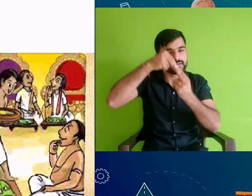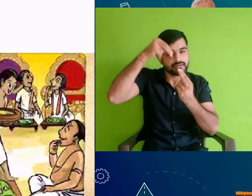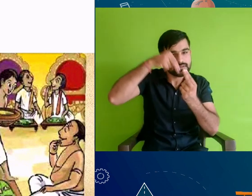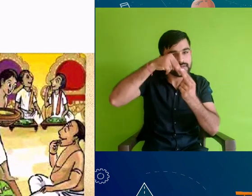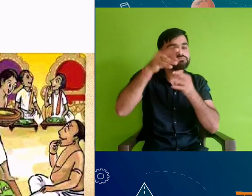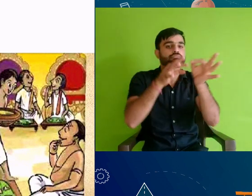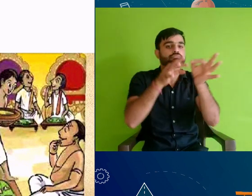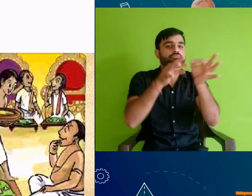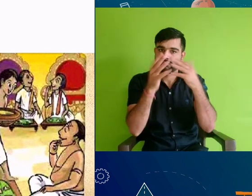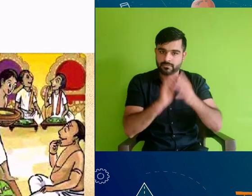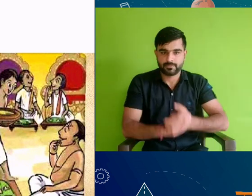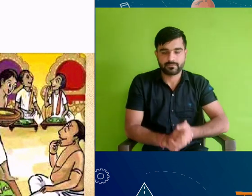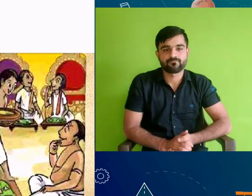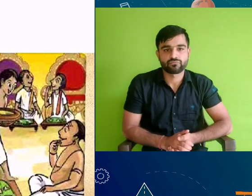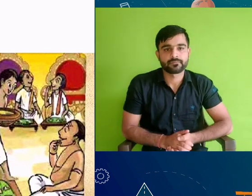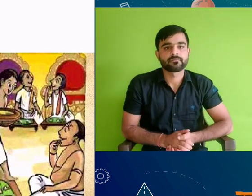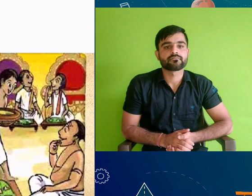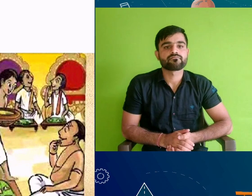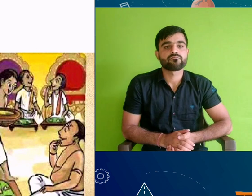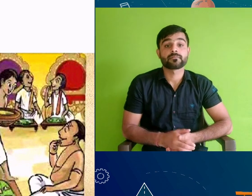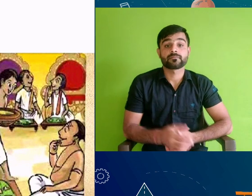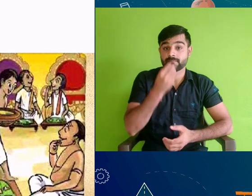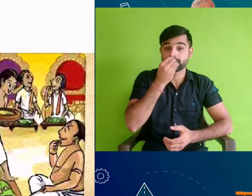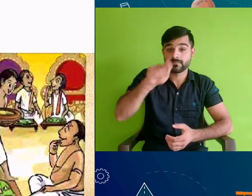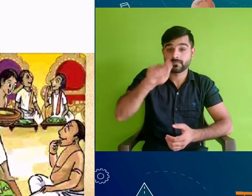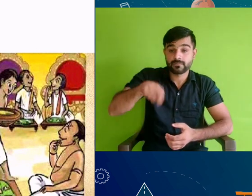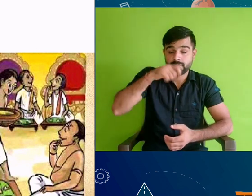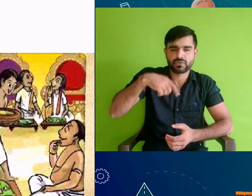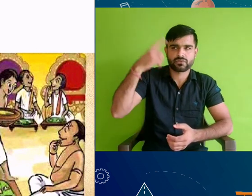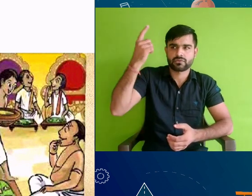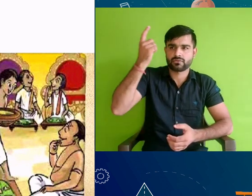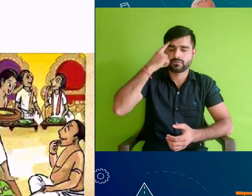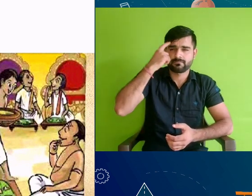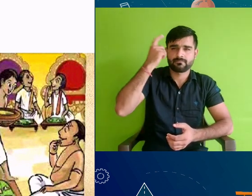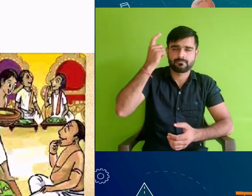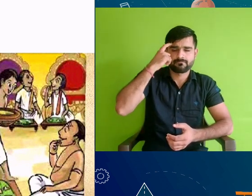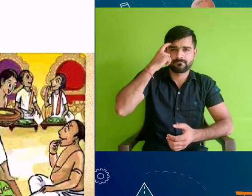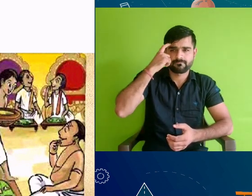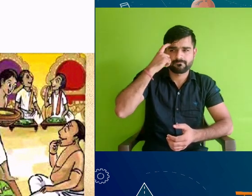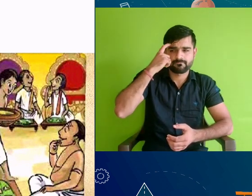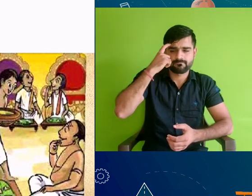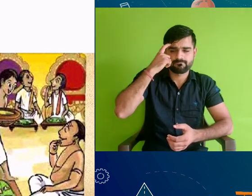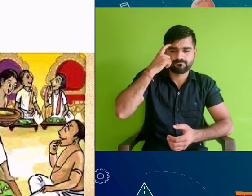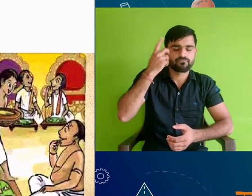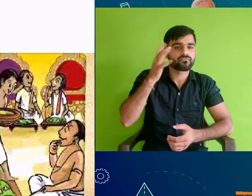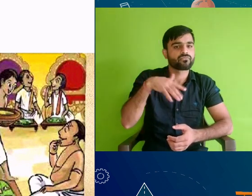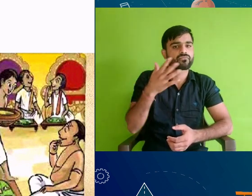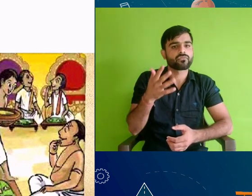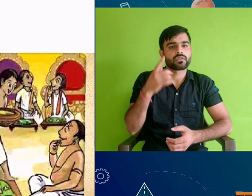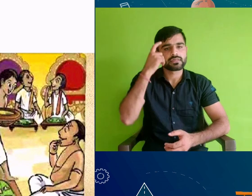उन्हें. द कुक थॉट एंड थॉट. अब कुक ने सोचा और बहुत सारा